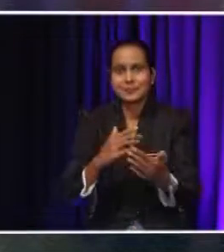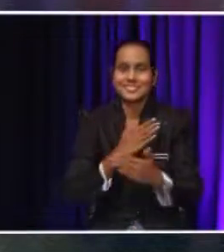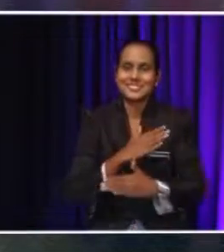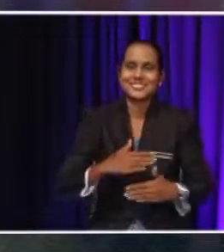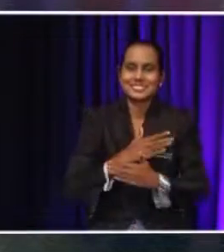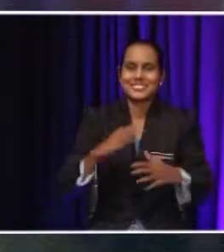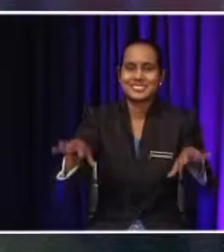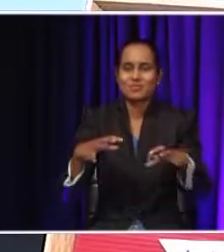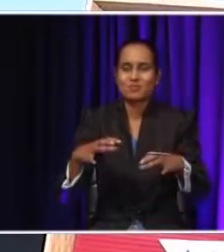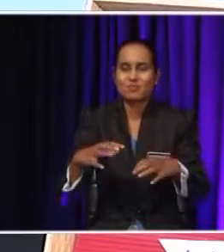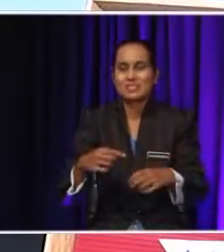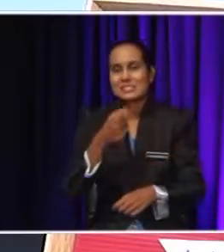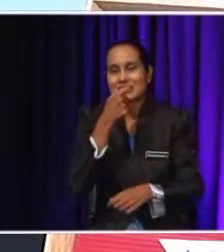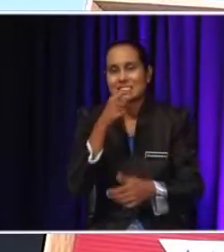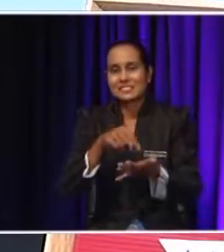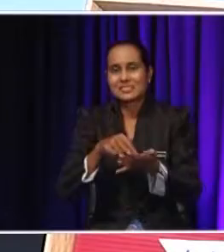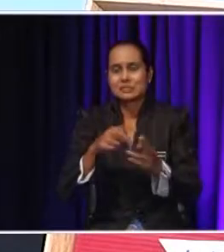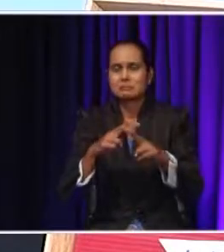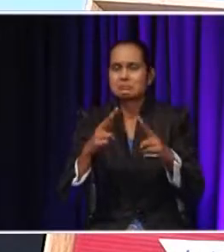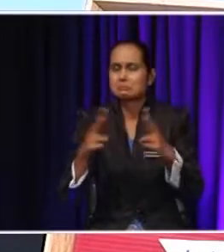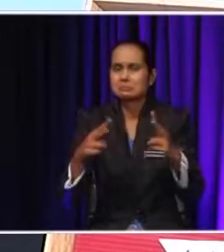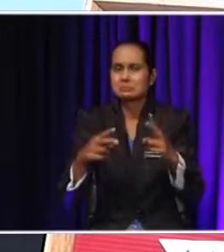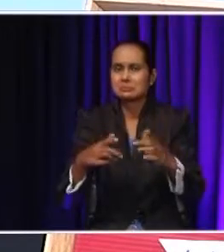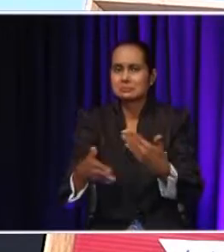ini sangat mudah sendiri langkah-langkah